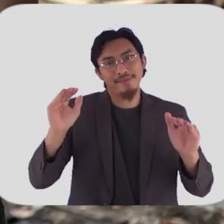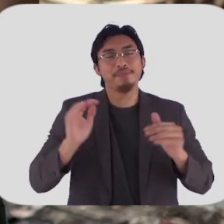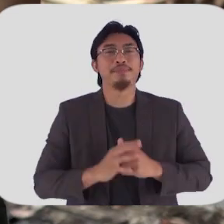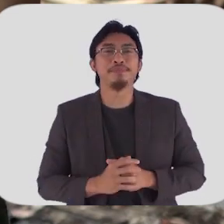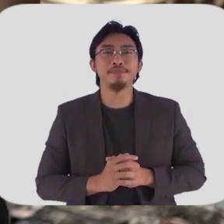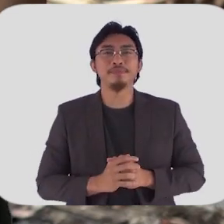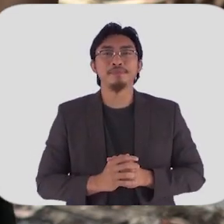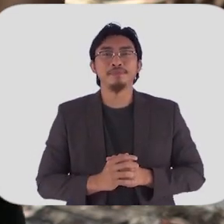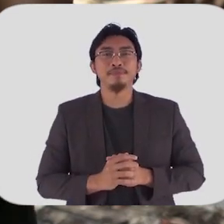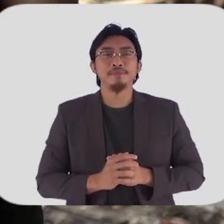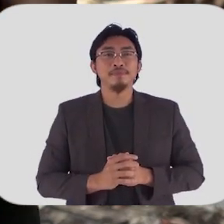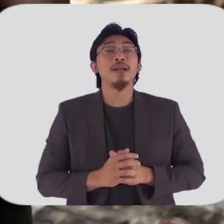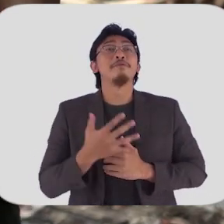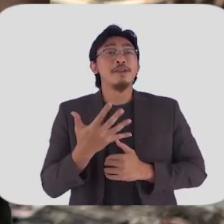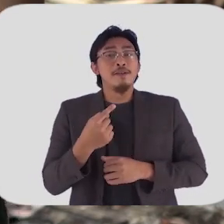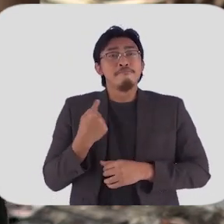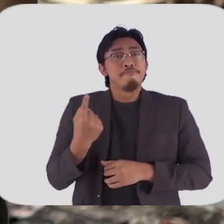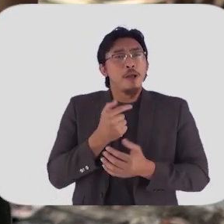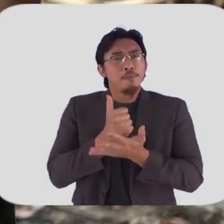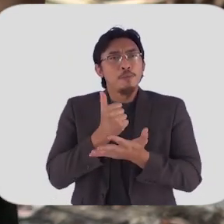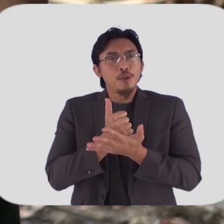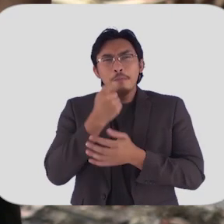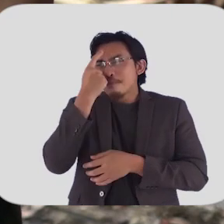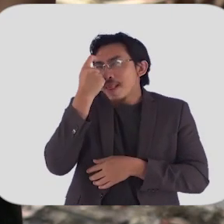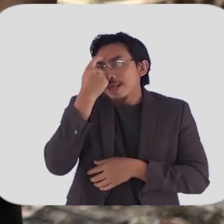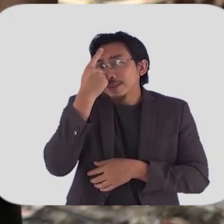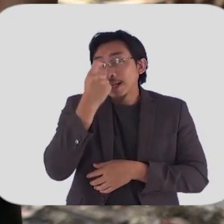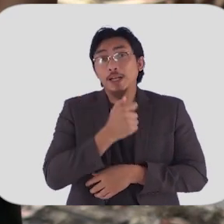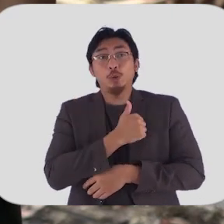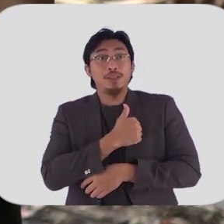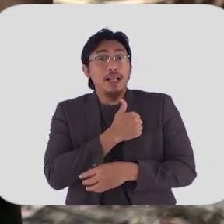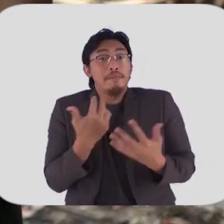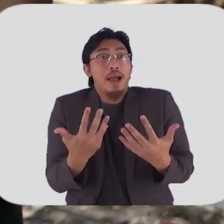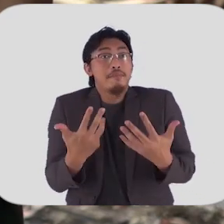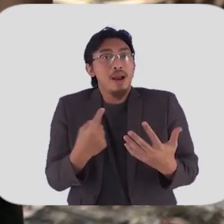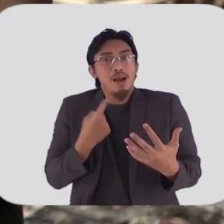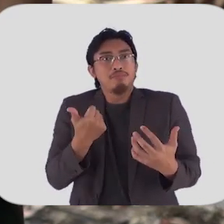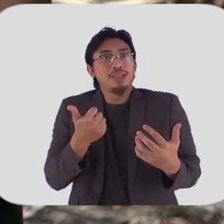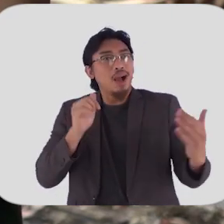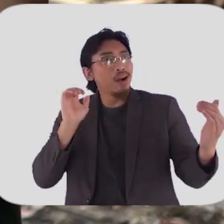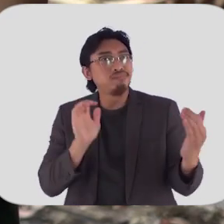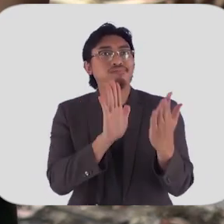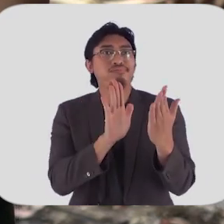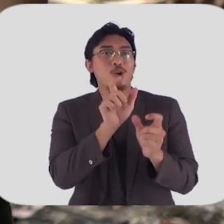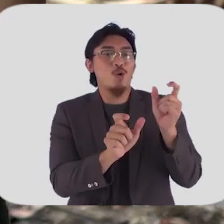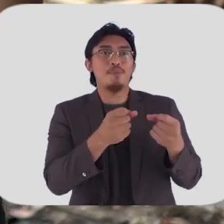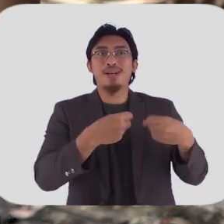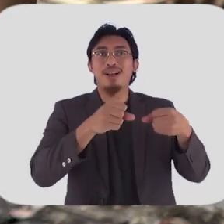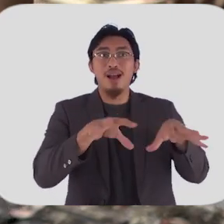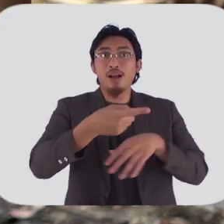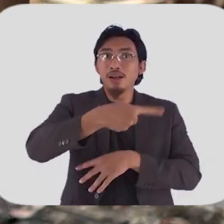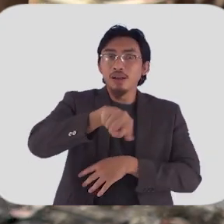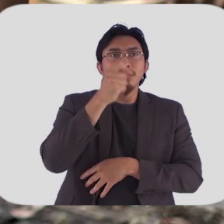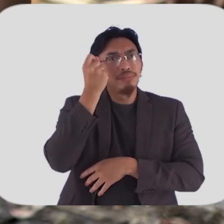sedikit jauh yang berbeda ya. Itu yang kita dapat. Sebenarnya pembelajaran sosial, bagaimana kita bisa mendekatin para pedagang agar mereka